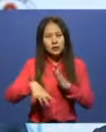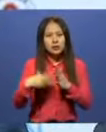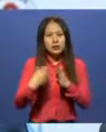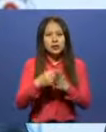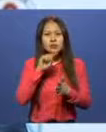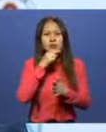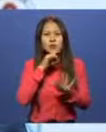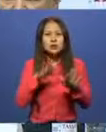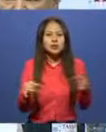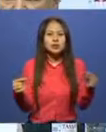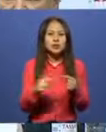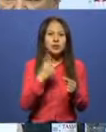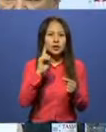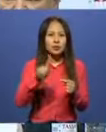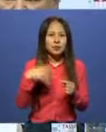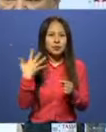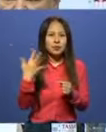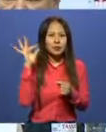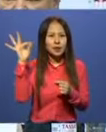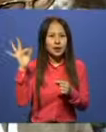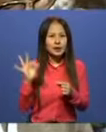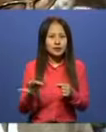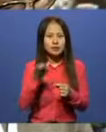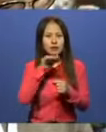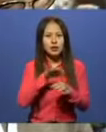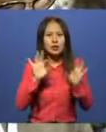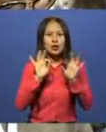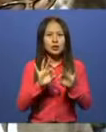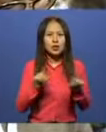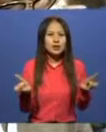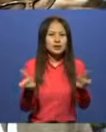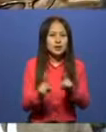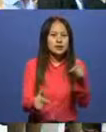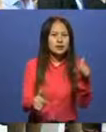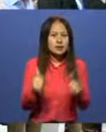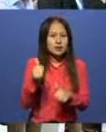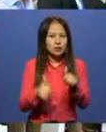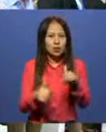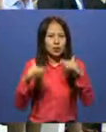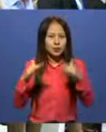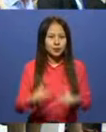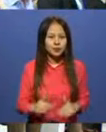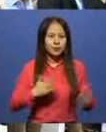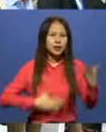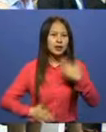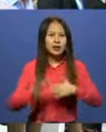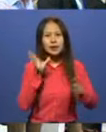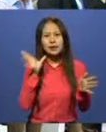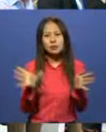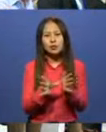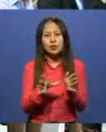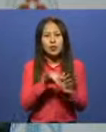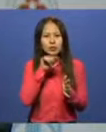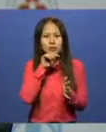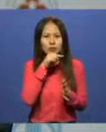үнемдеу көрсеткіш жылына бар болғаны 1.5%. Мамандардың айтуынша, бұл өзге елдермен салыстырғанда төмен көрсеткіш. Қуантарлығы, елдегі энергия